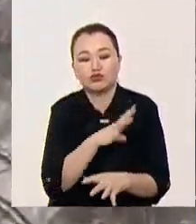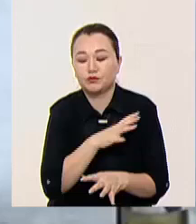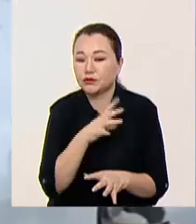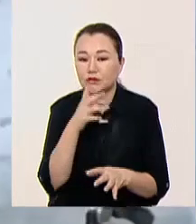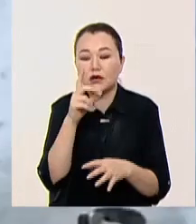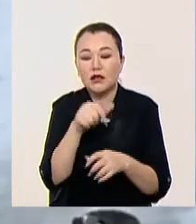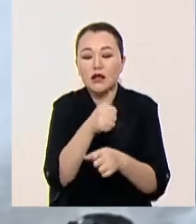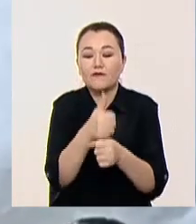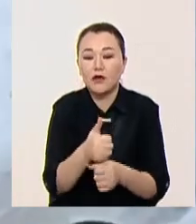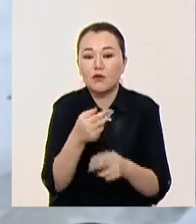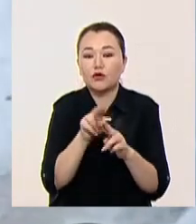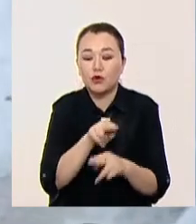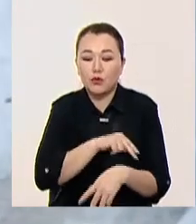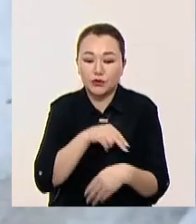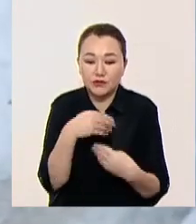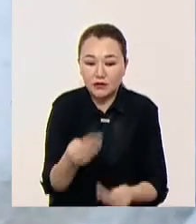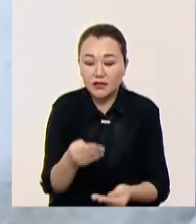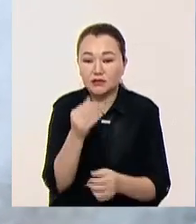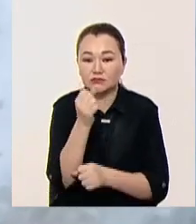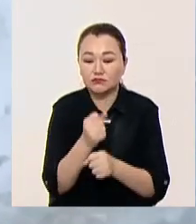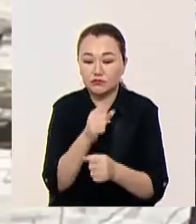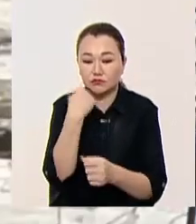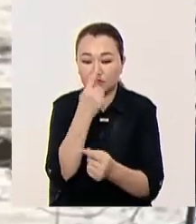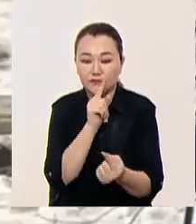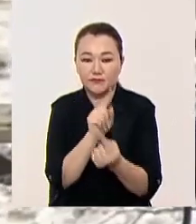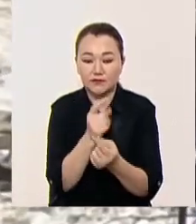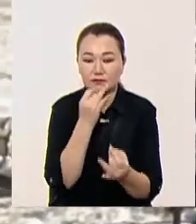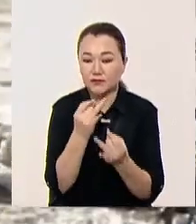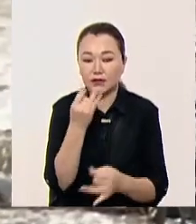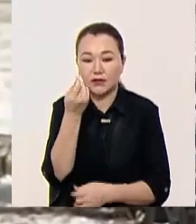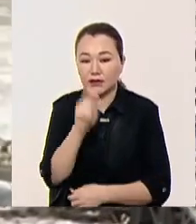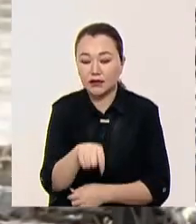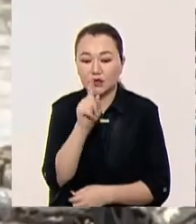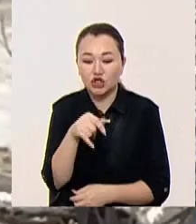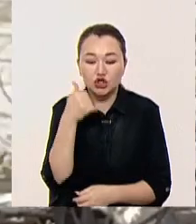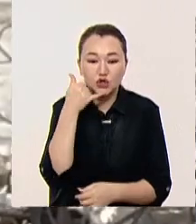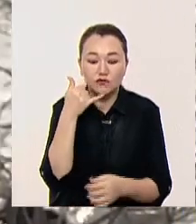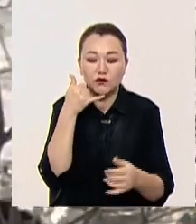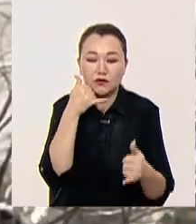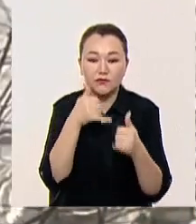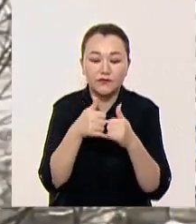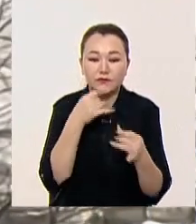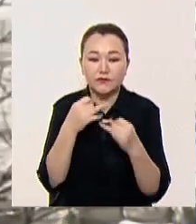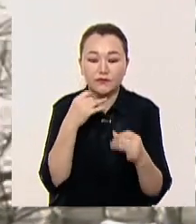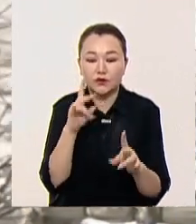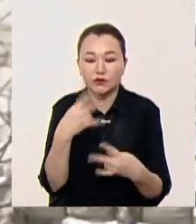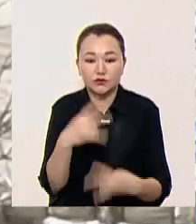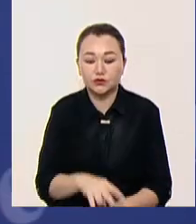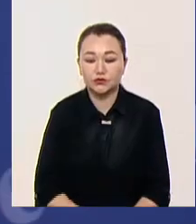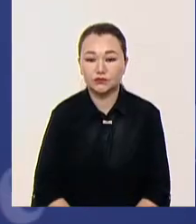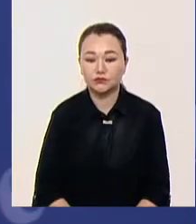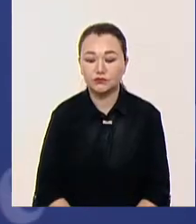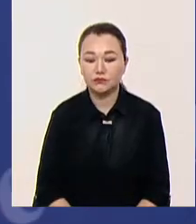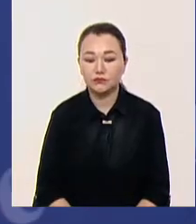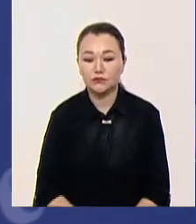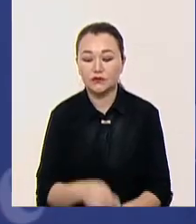мүмкін деді. Сол үшін жұмыс беруші қызметкерлермен бетпе-бет кездесіп әңгімелеспейді. Тіпті телефон арқылы тілдесудің де қажеті жоқ.